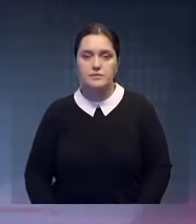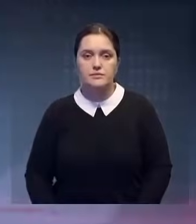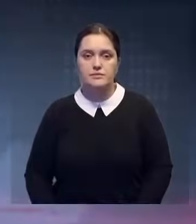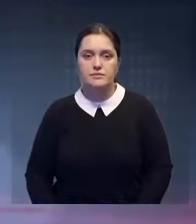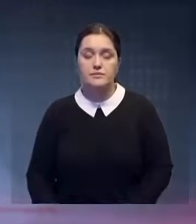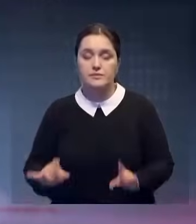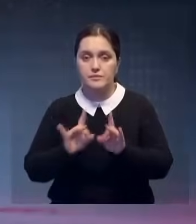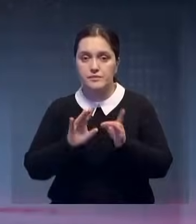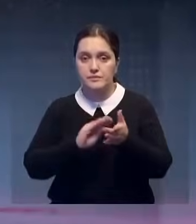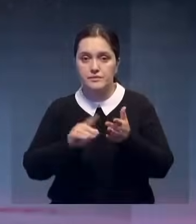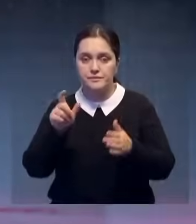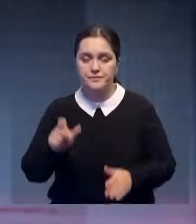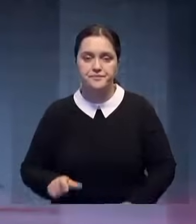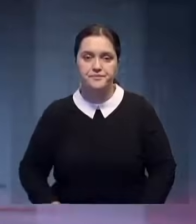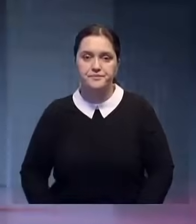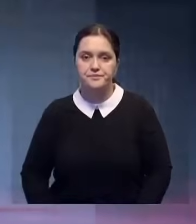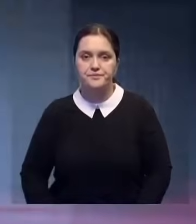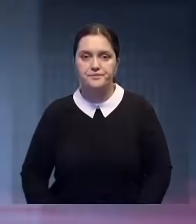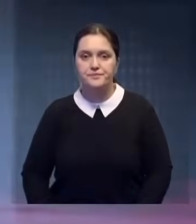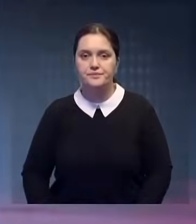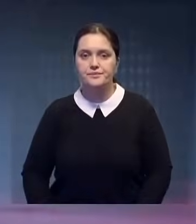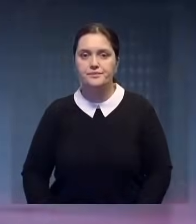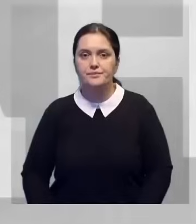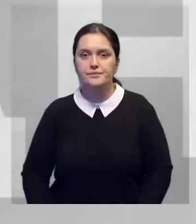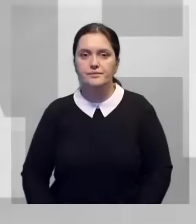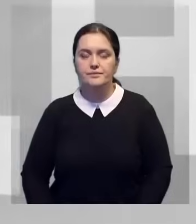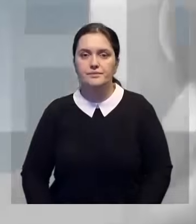Франции. Подробнее в международном обзоре Зауреш Думанказа.